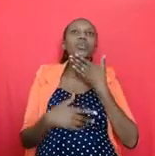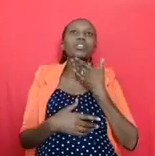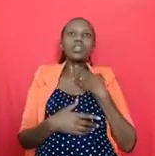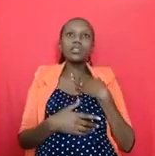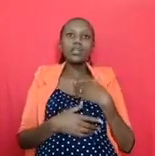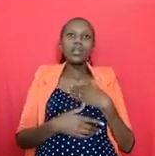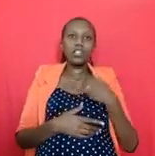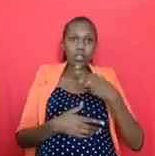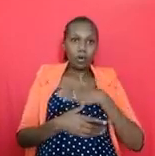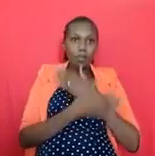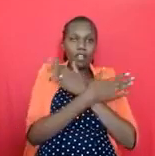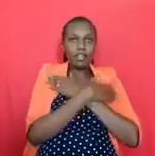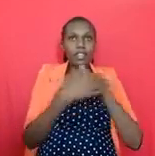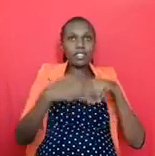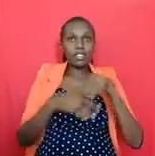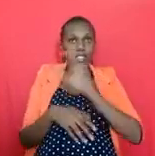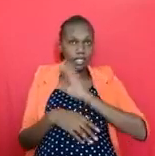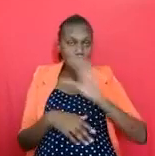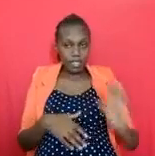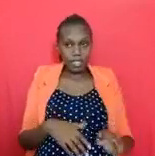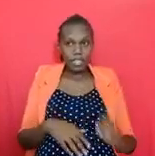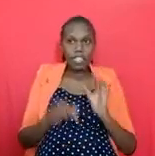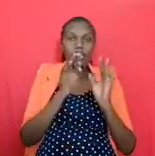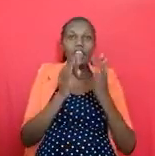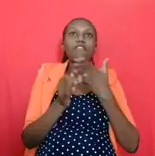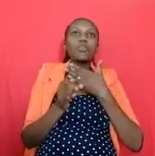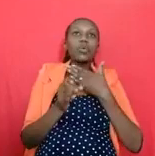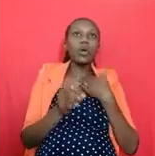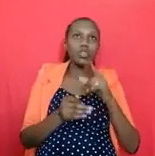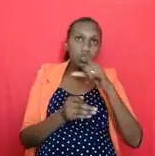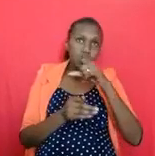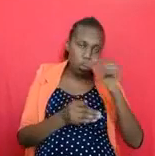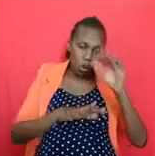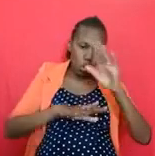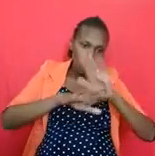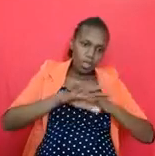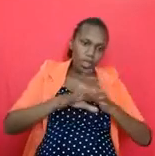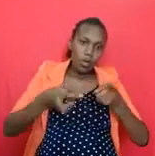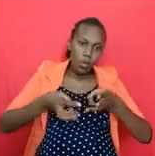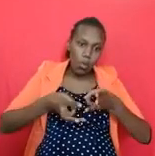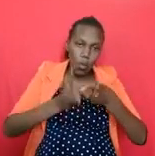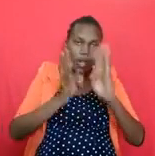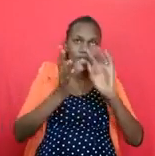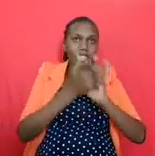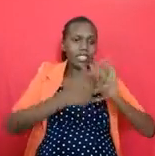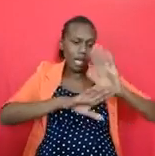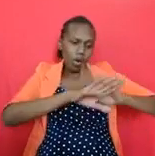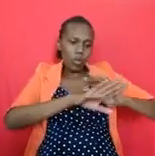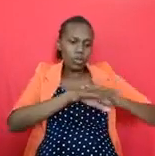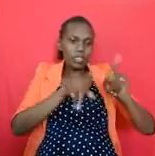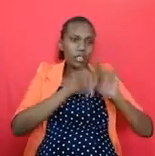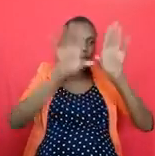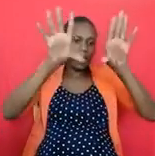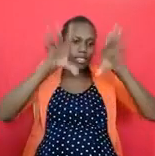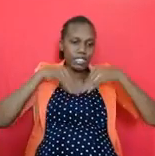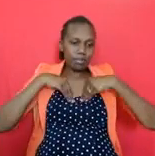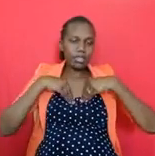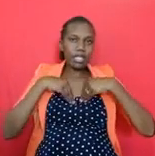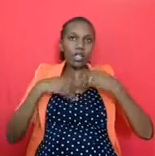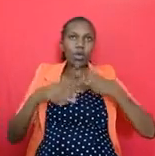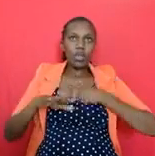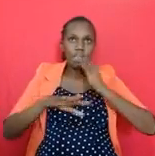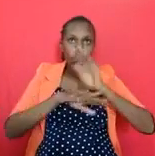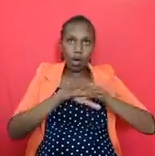andu akwa thiini wa ngai angikorwo nitukwenda guthie na mithiire yerekaniire na yaganiriire na gwitwo